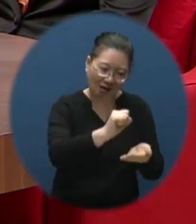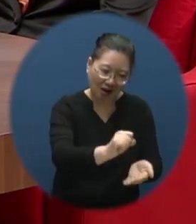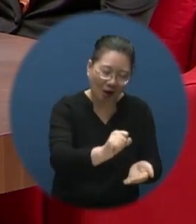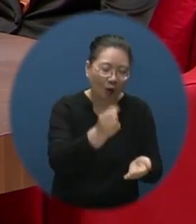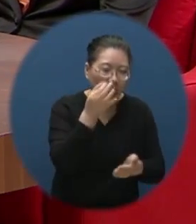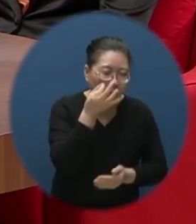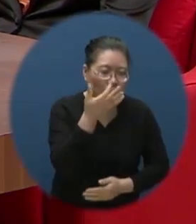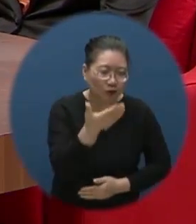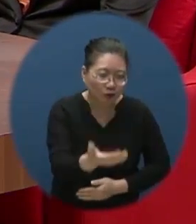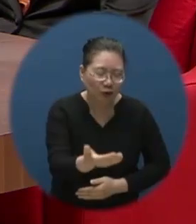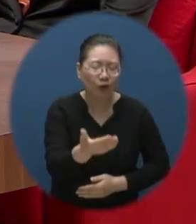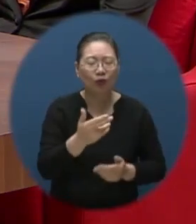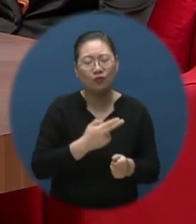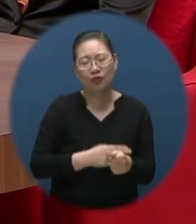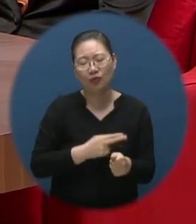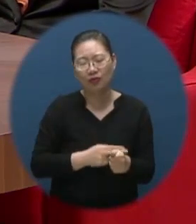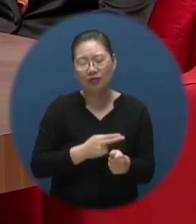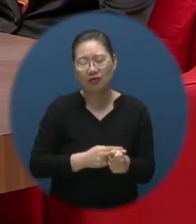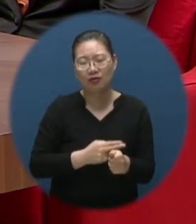가서 선생님 이거